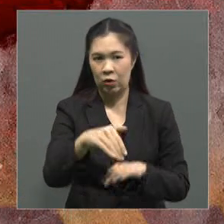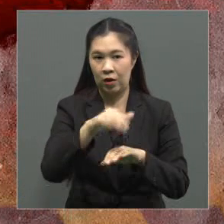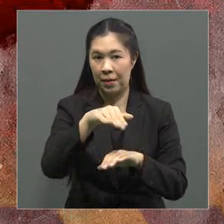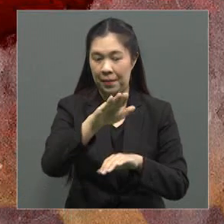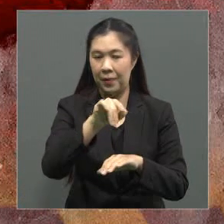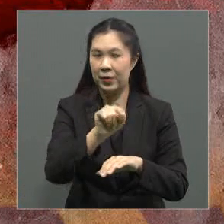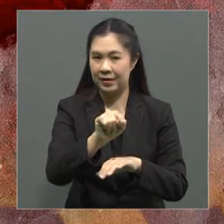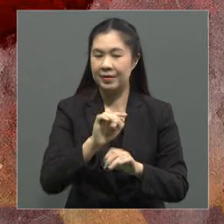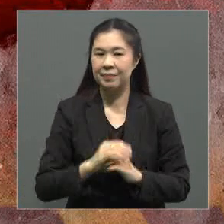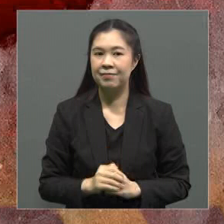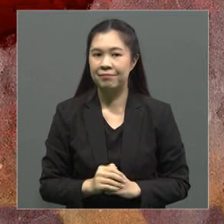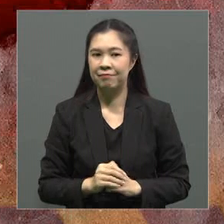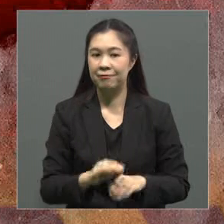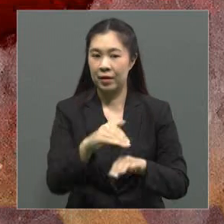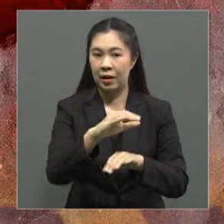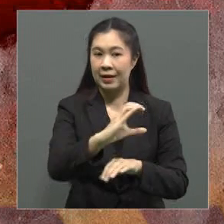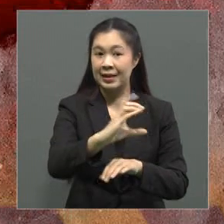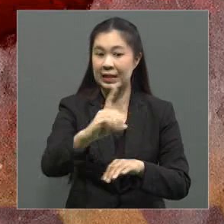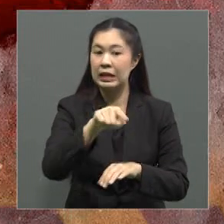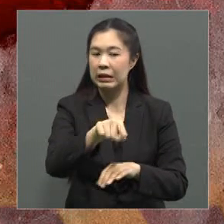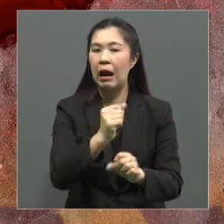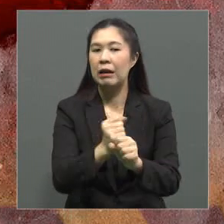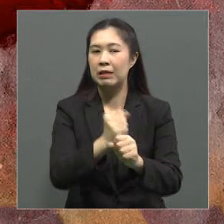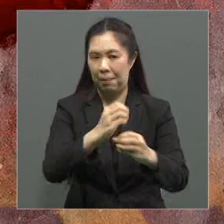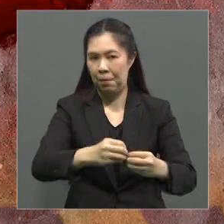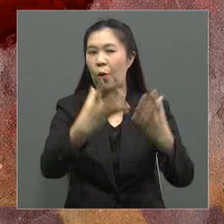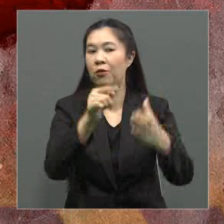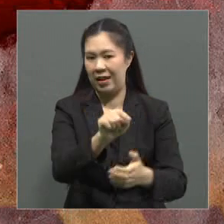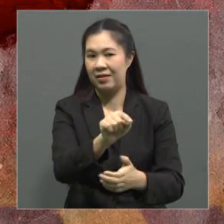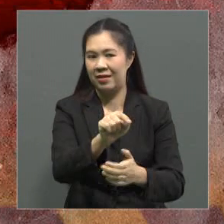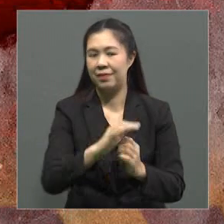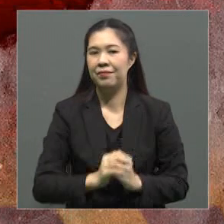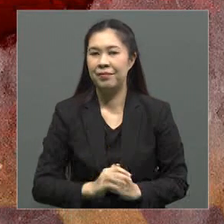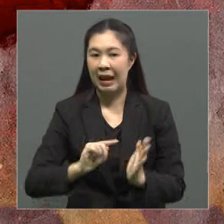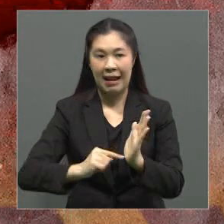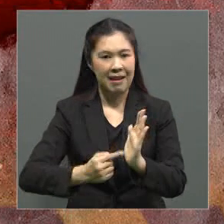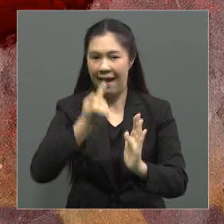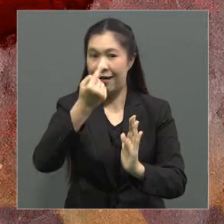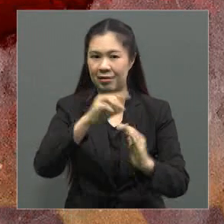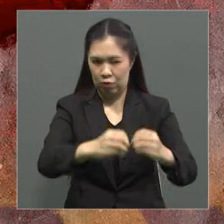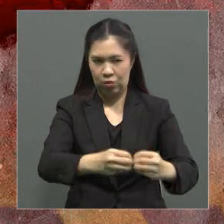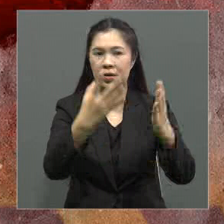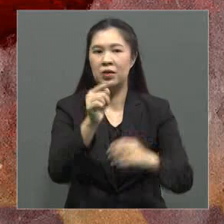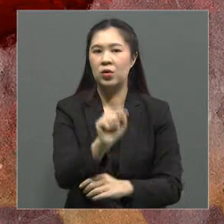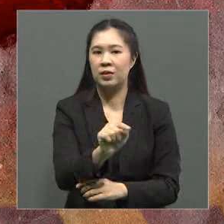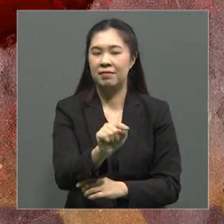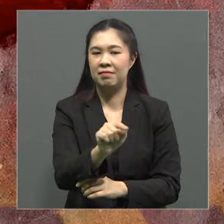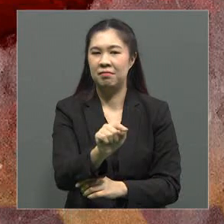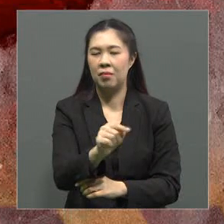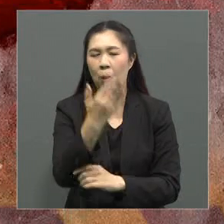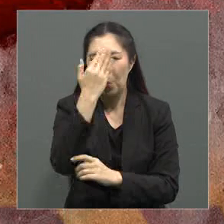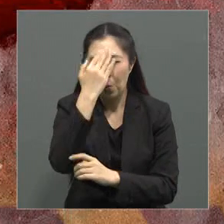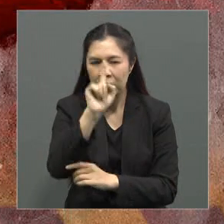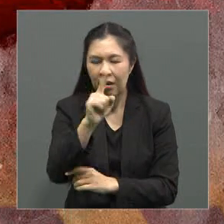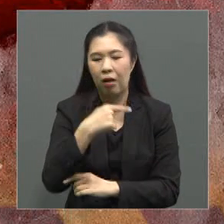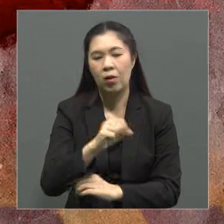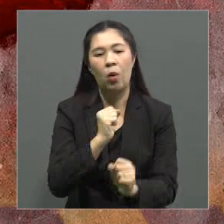มั้ยคะเป็นอาคารประกอบพลุดอกไม้ไฟอ่ะตรงนี้แหละก็น่าจะเป็นจุดแรกที่มีการระเบิดนะคะคาดว่าเกิดจากสะเก็ดไฟใน